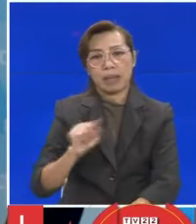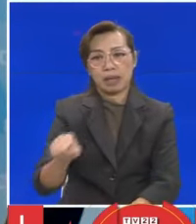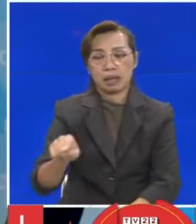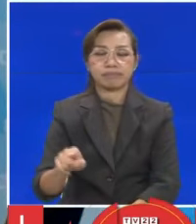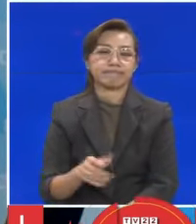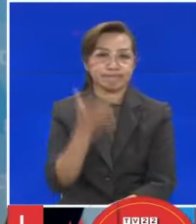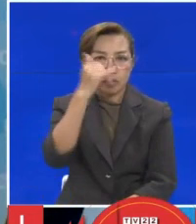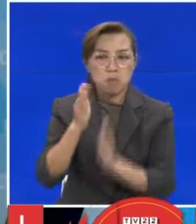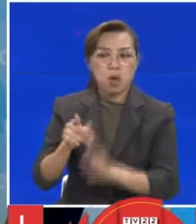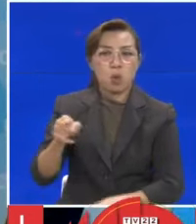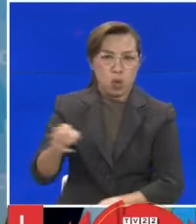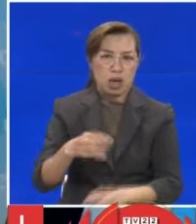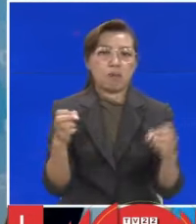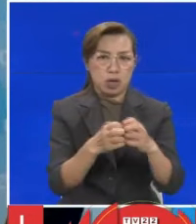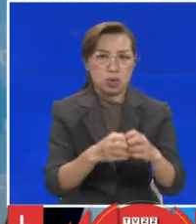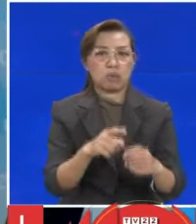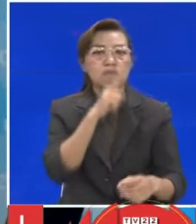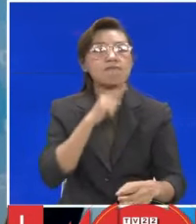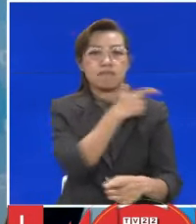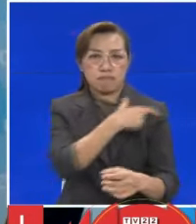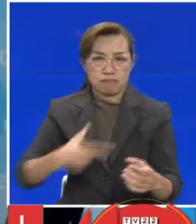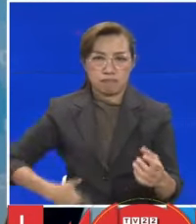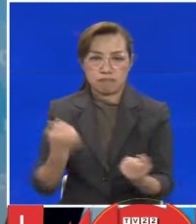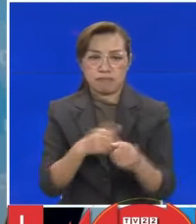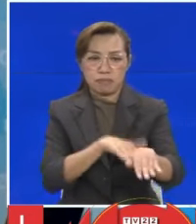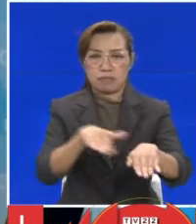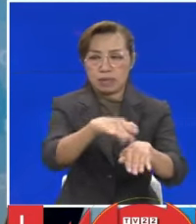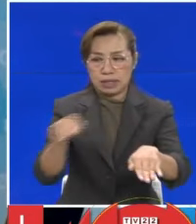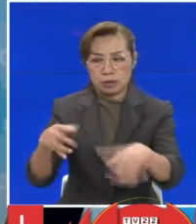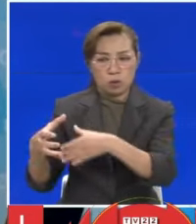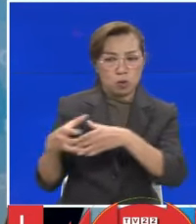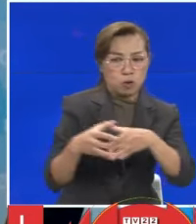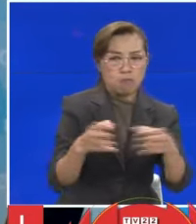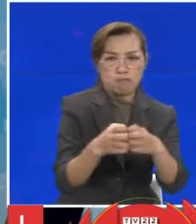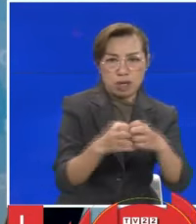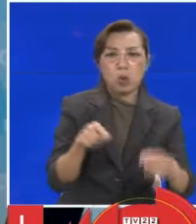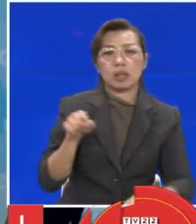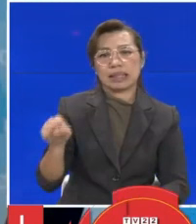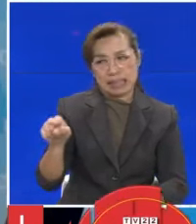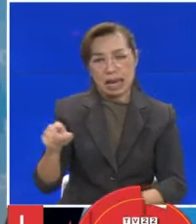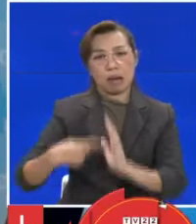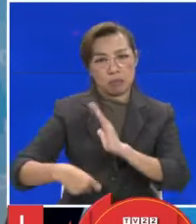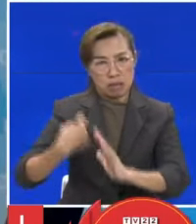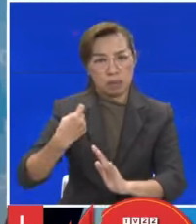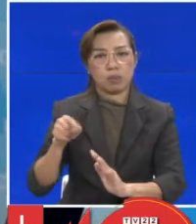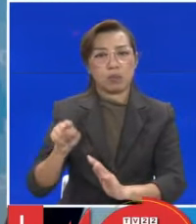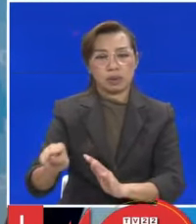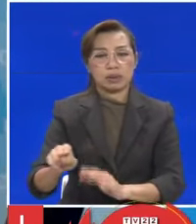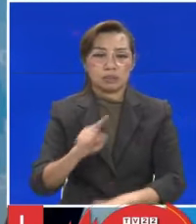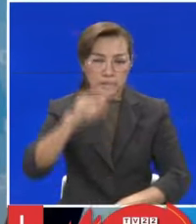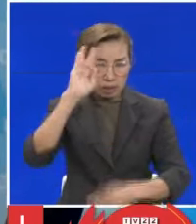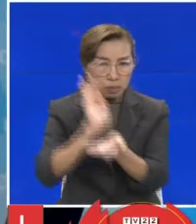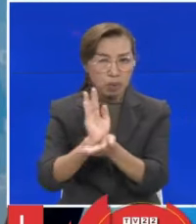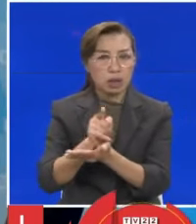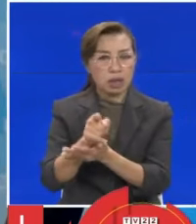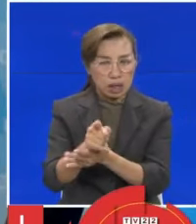ที่มีบุคคลเนี่ยไปป่วนขบวนเสด็จก่อนดังนั้นความเข้มแข็งของเจ้าหน้าที่รัฐทั้งเรื่องของการป้องกันเรื่องของการจริงจัง